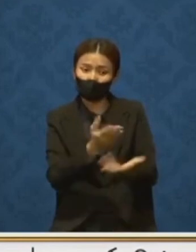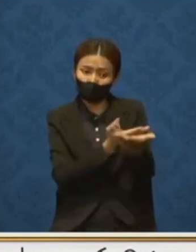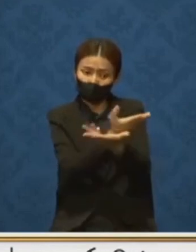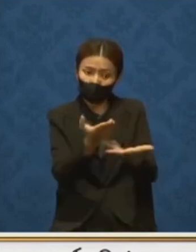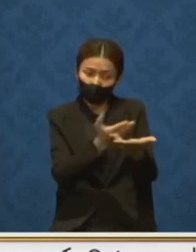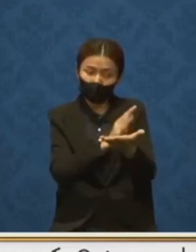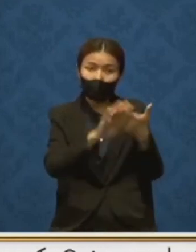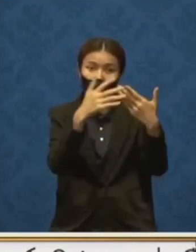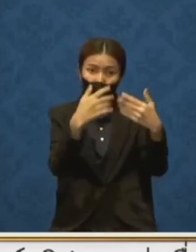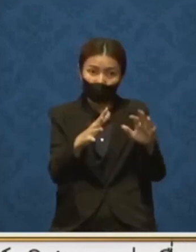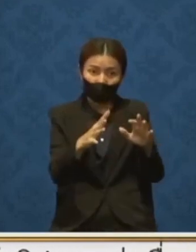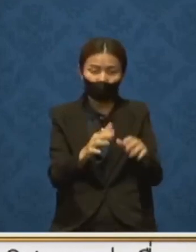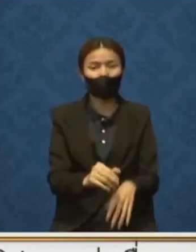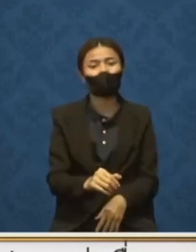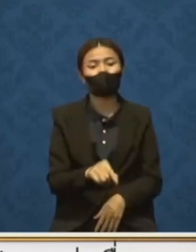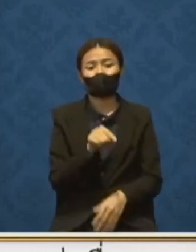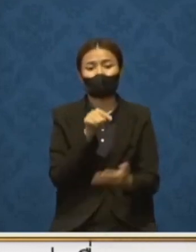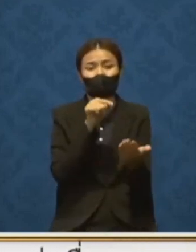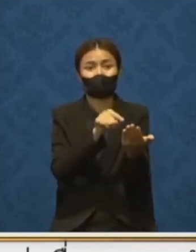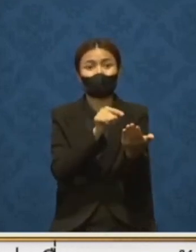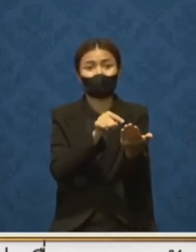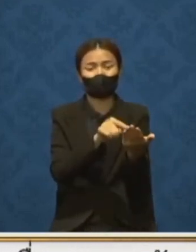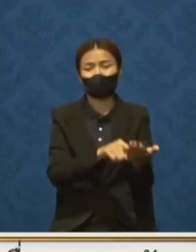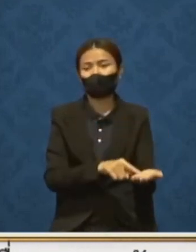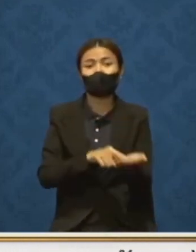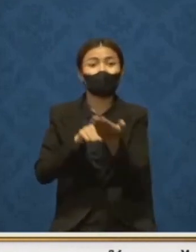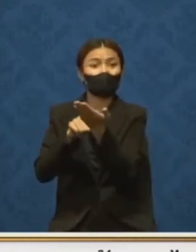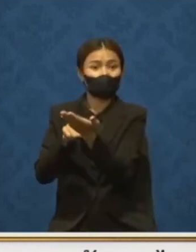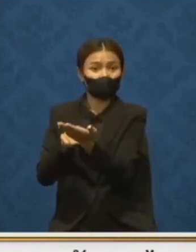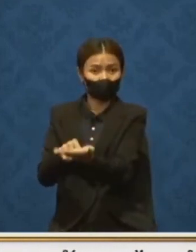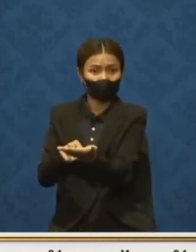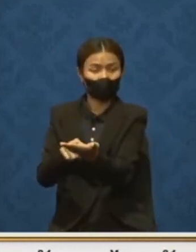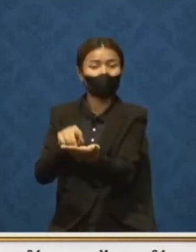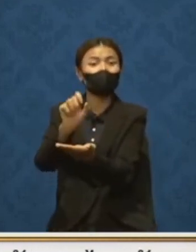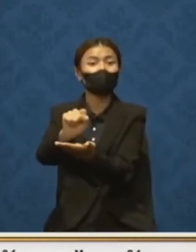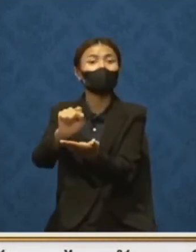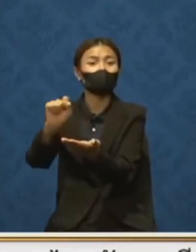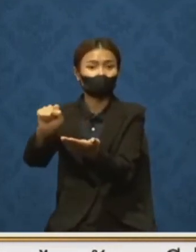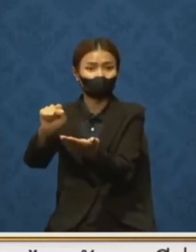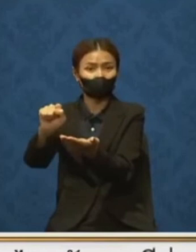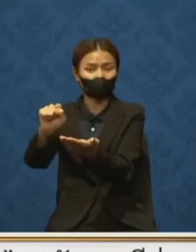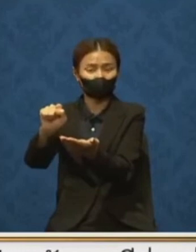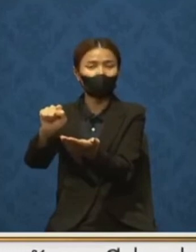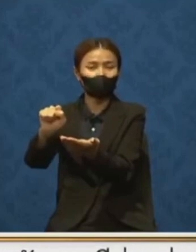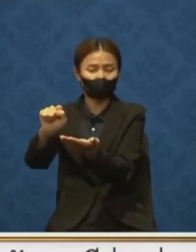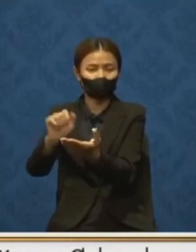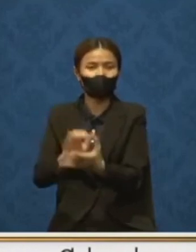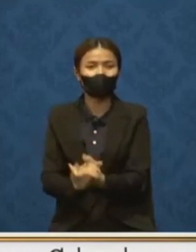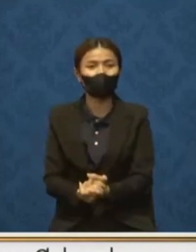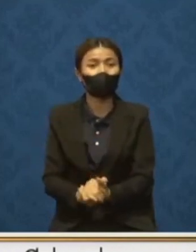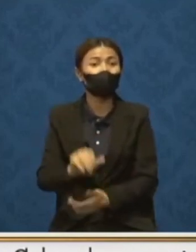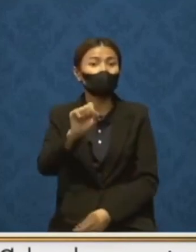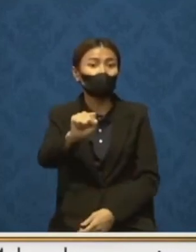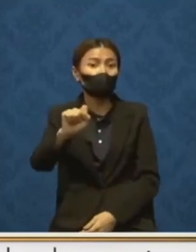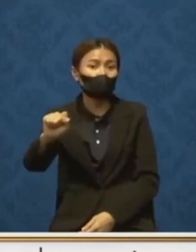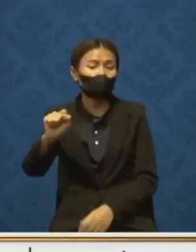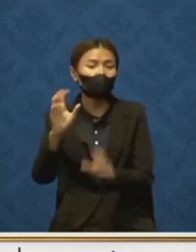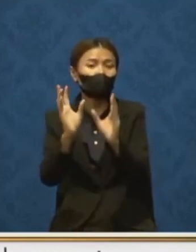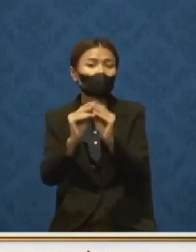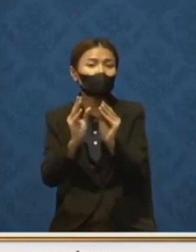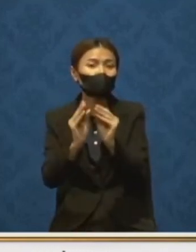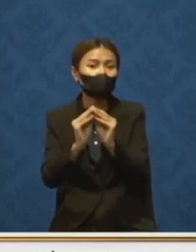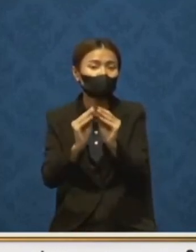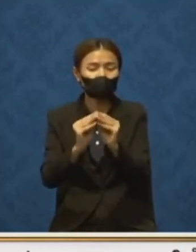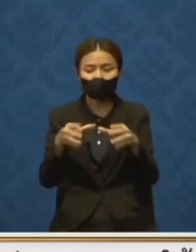ร็จได้ส่งร่างพระราชบัญญัติฉบับนี้กลับมายังสภาผู้แทนราษฎรในคราวการประชุมของสภาผู้แทนราษฎร